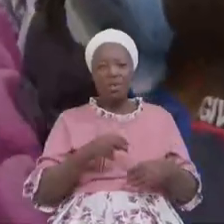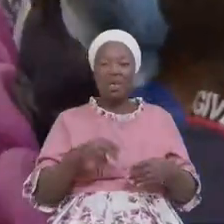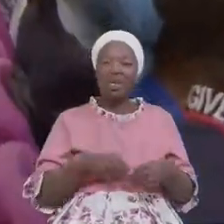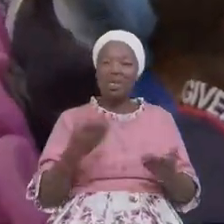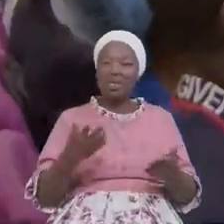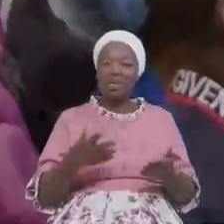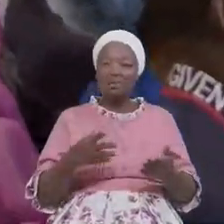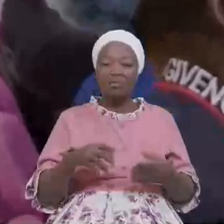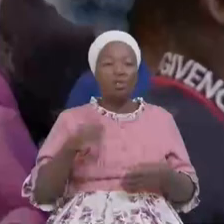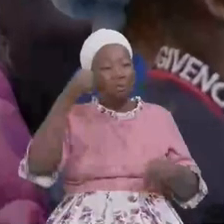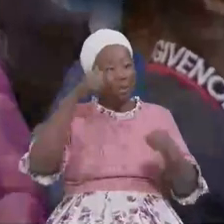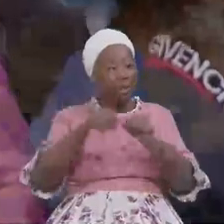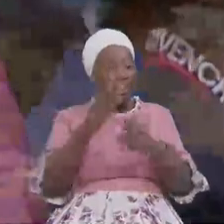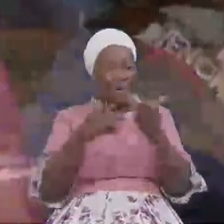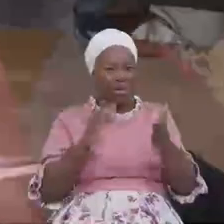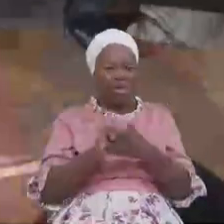j'avais certains camarades de classe